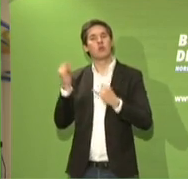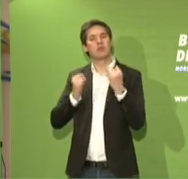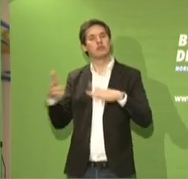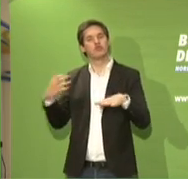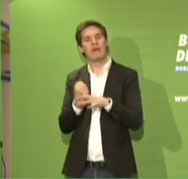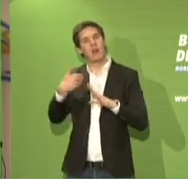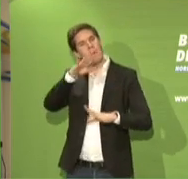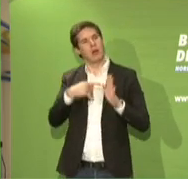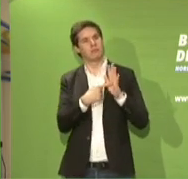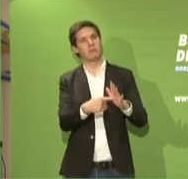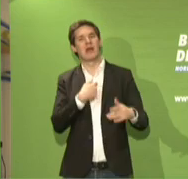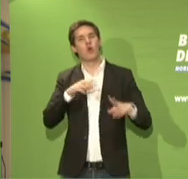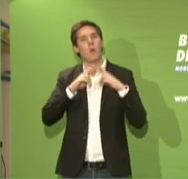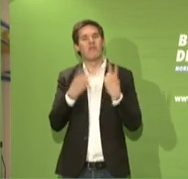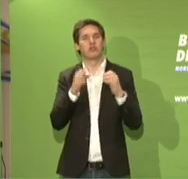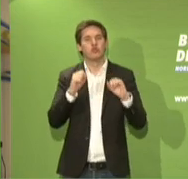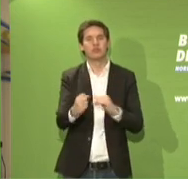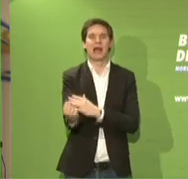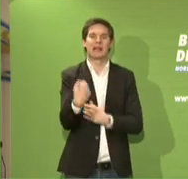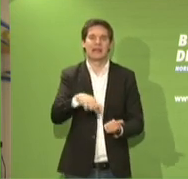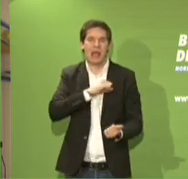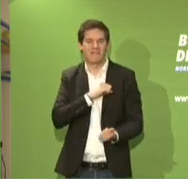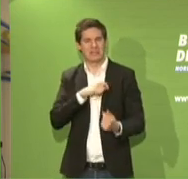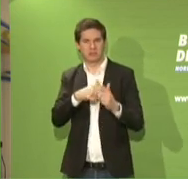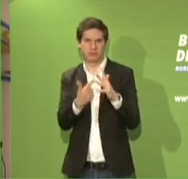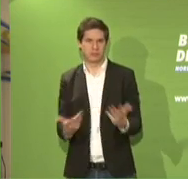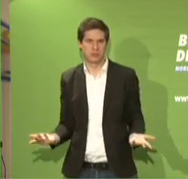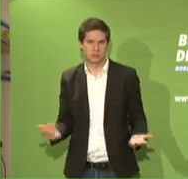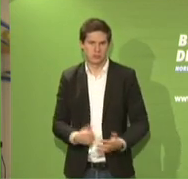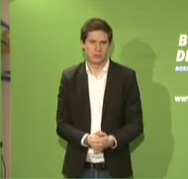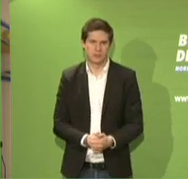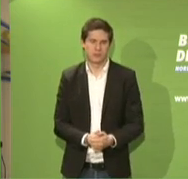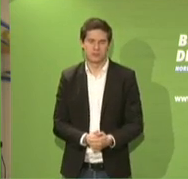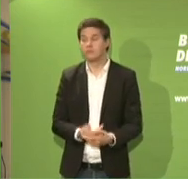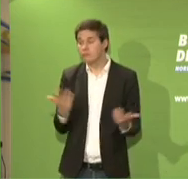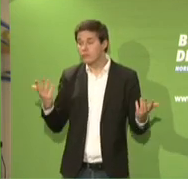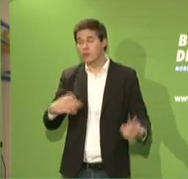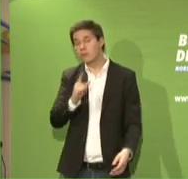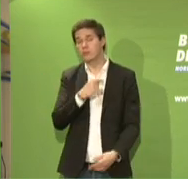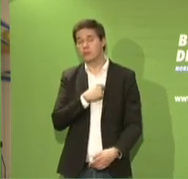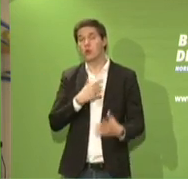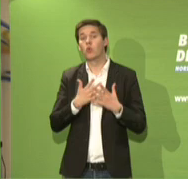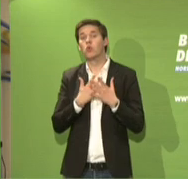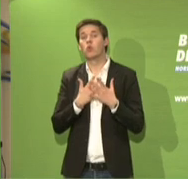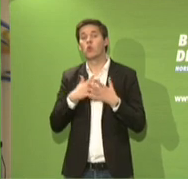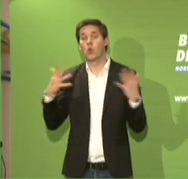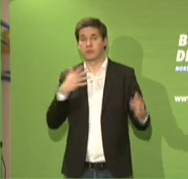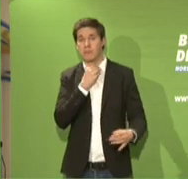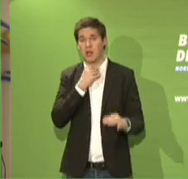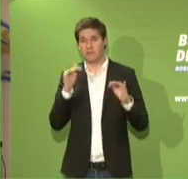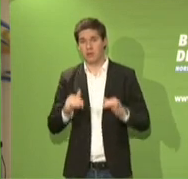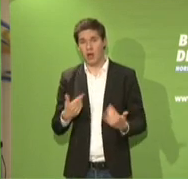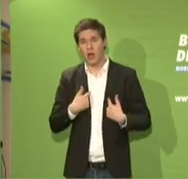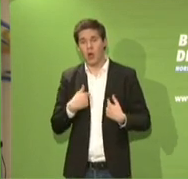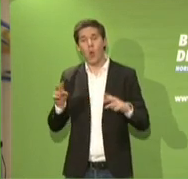wenn es um Umweltfreundlichkeit und Energieeffizienz geht. Wir haben einen großen Bedarf an Umwelt- und Natur-